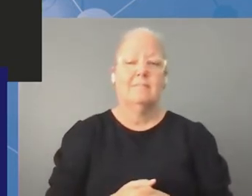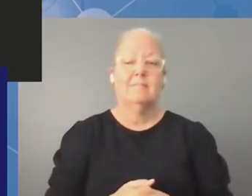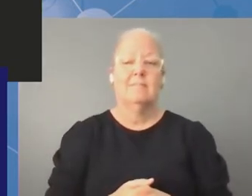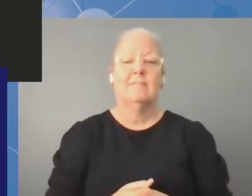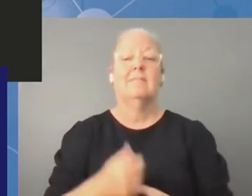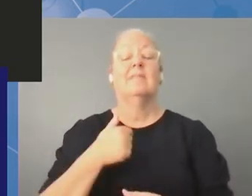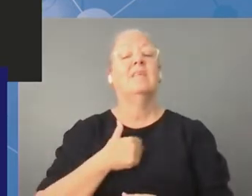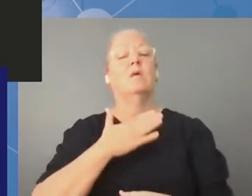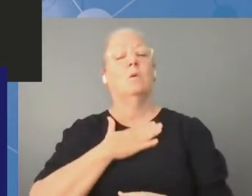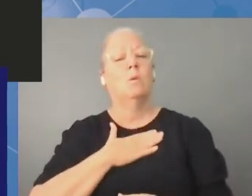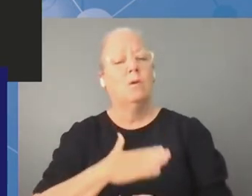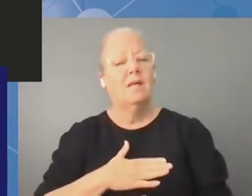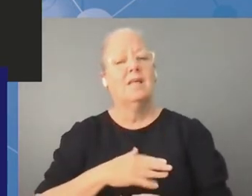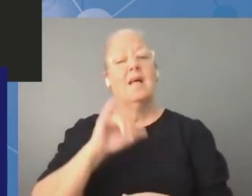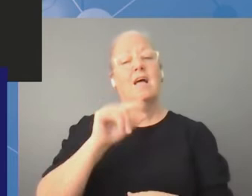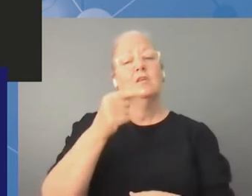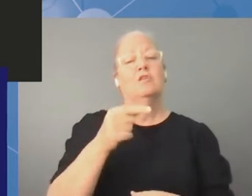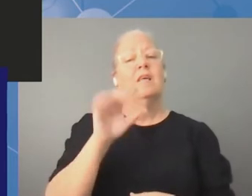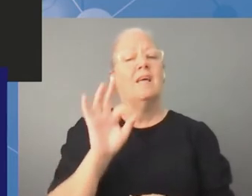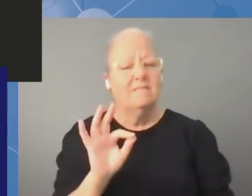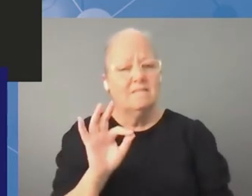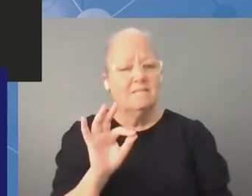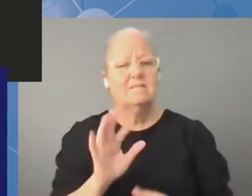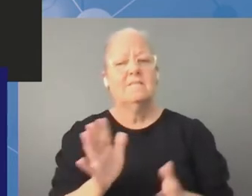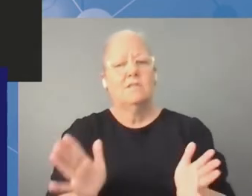أرحب بالسيدات والسادة،